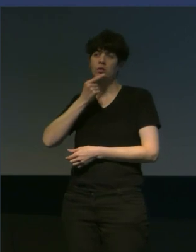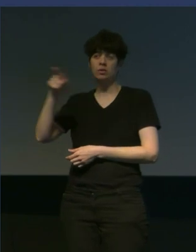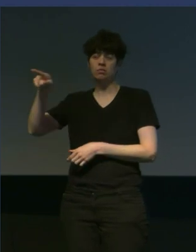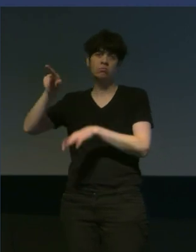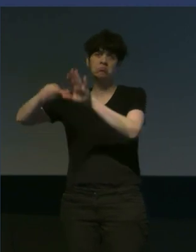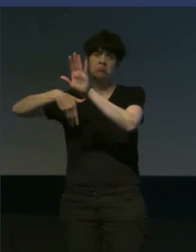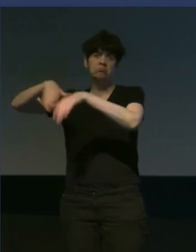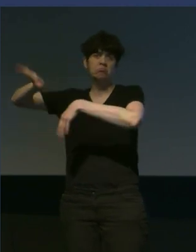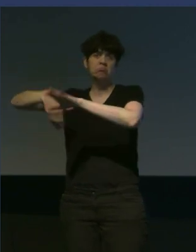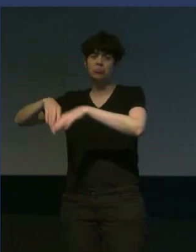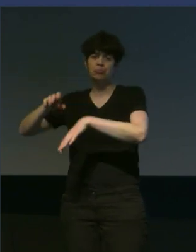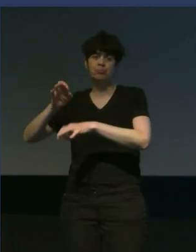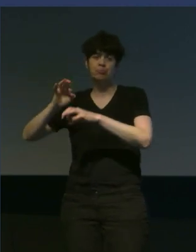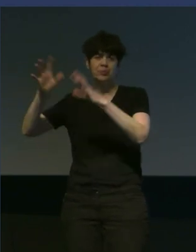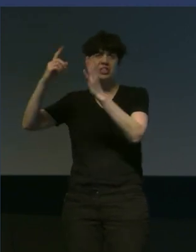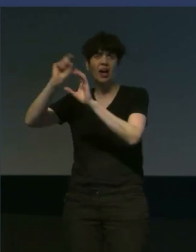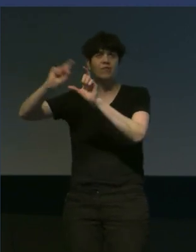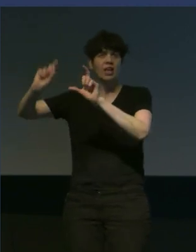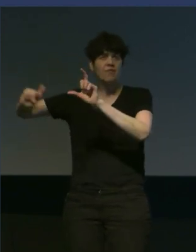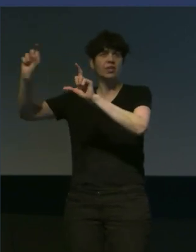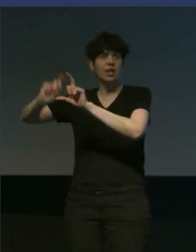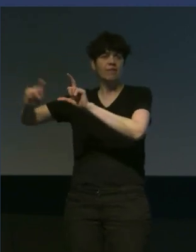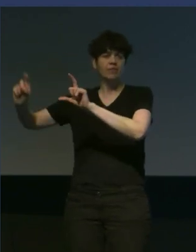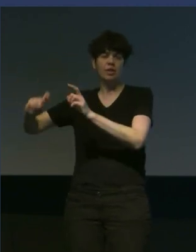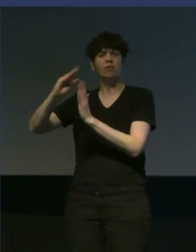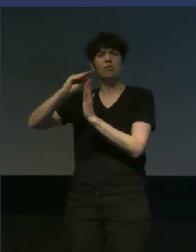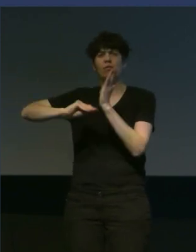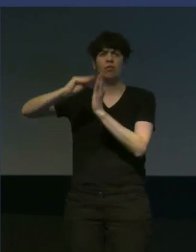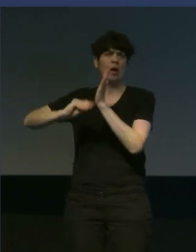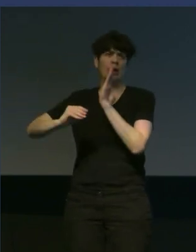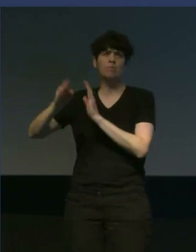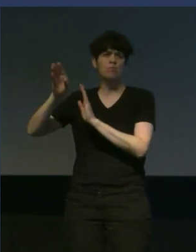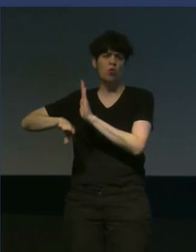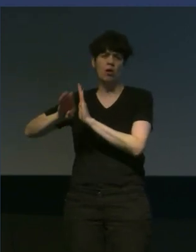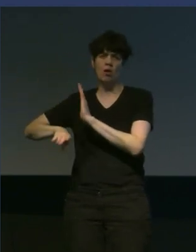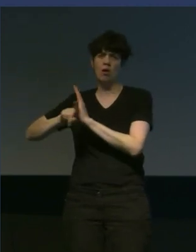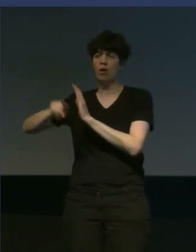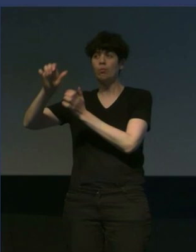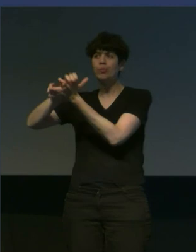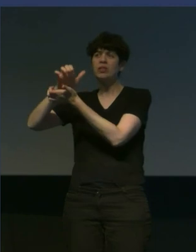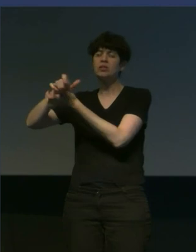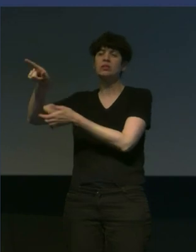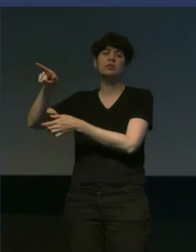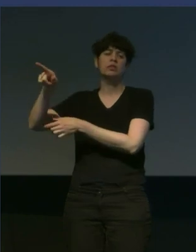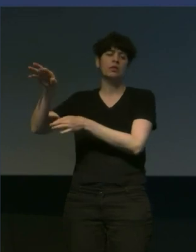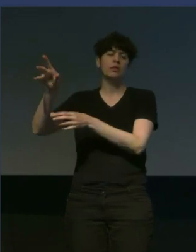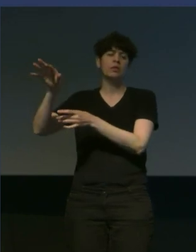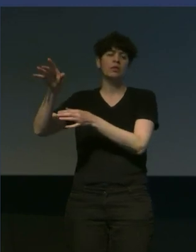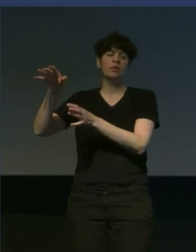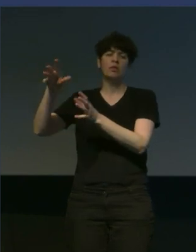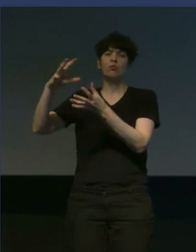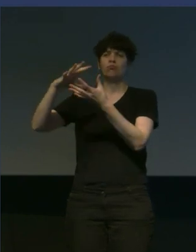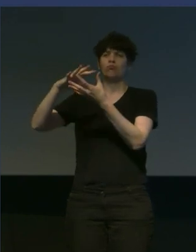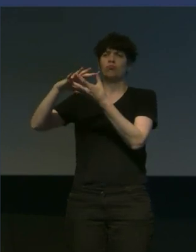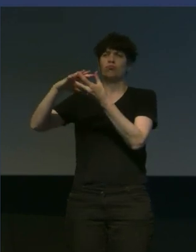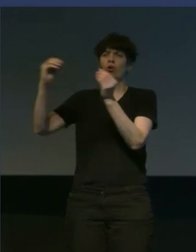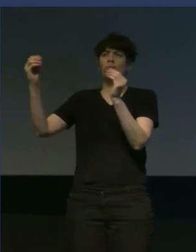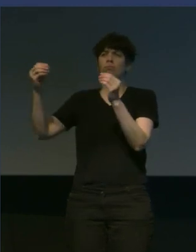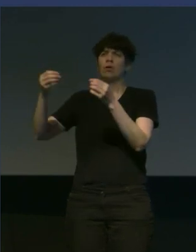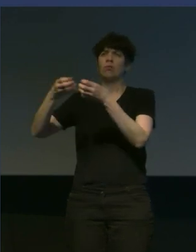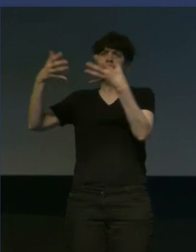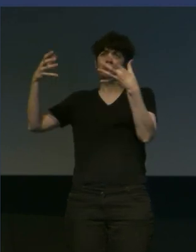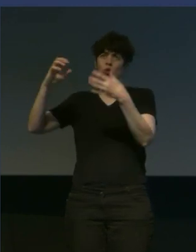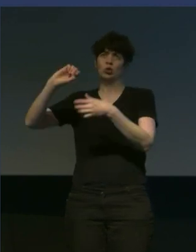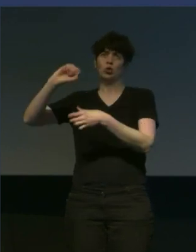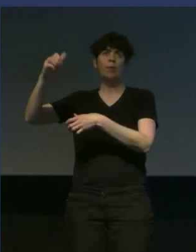énormément avec des formats graphiques plus qu'écrits. Et la presse, alors c'est en format majoritairement